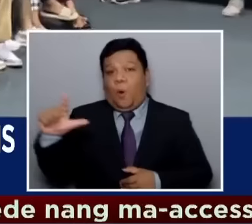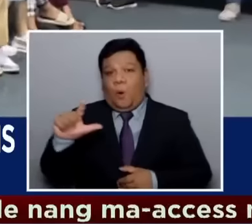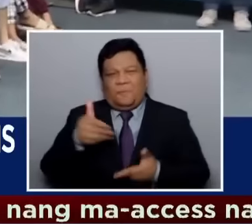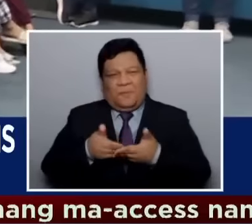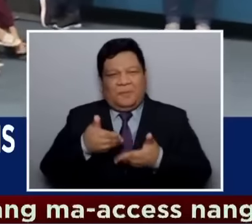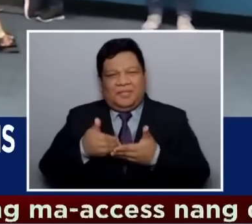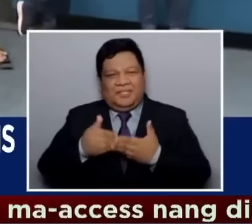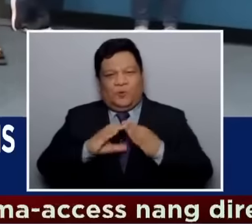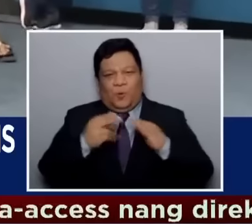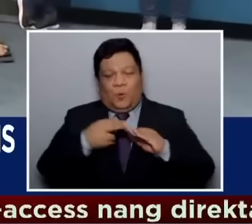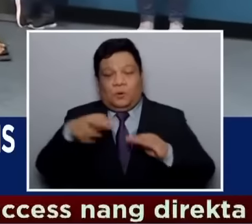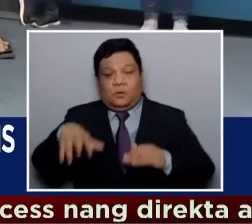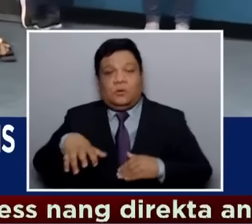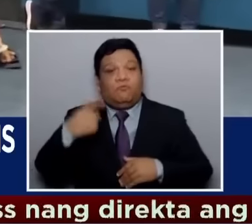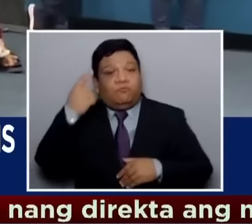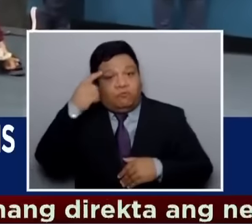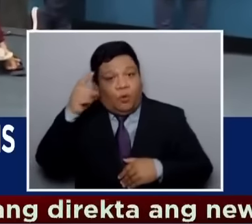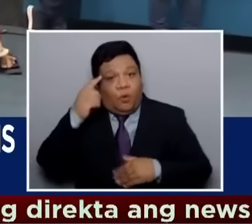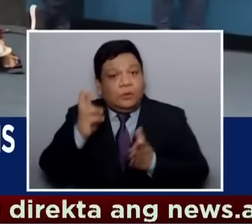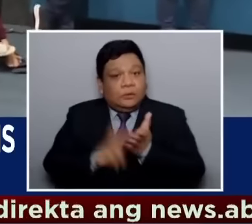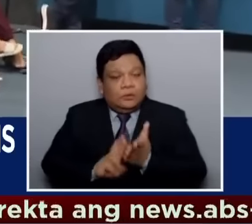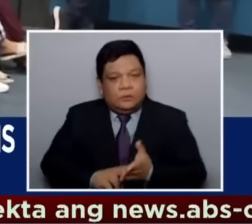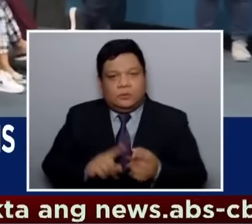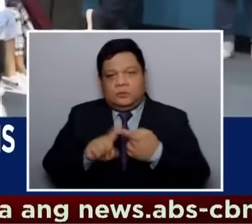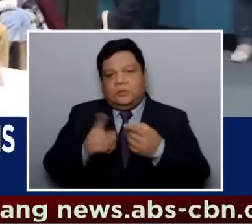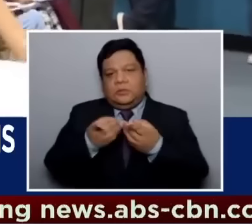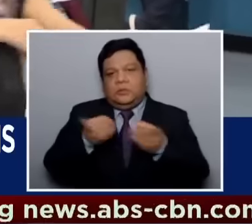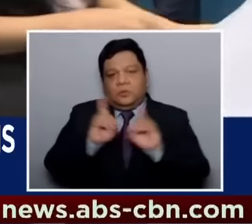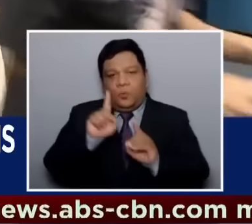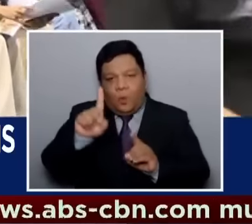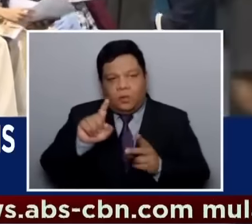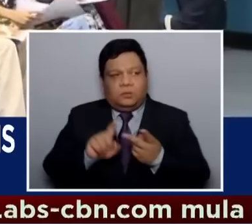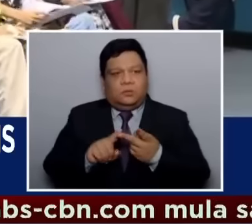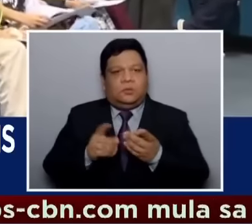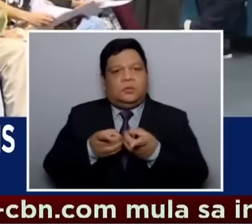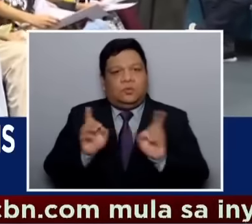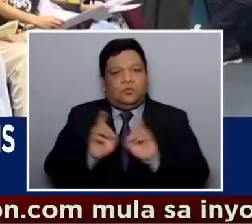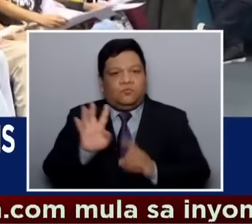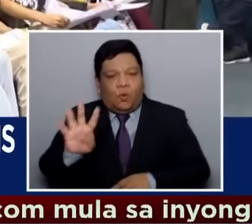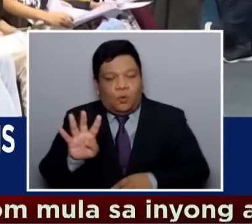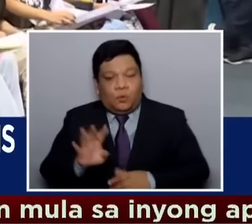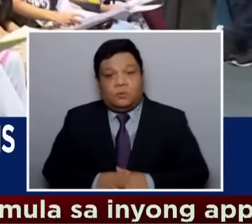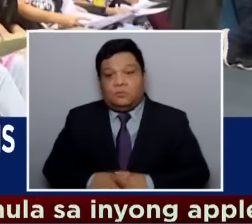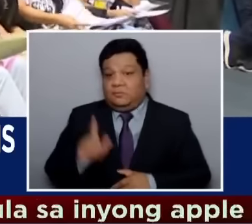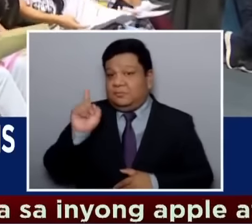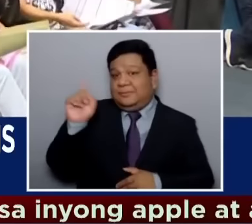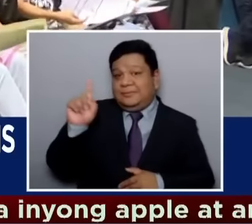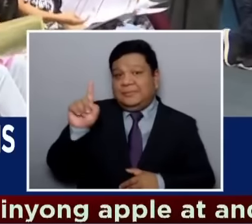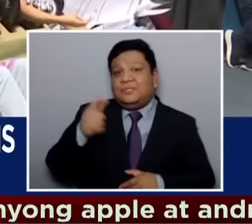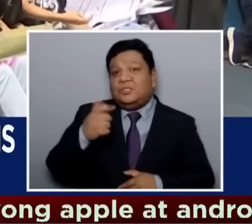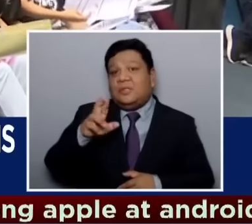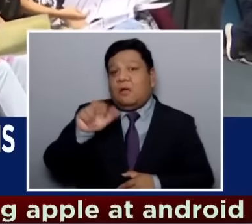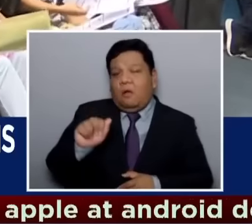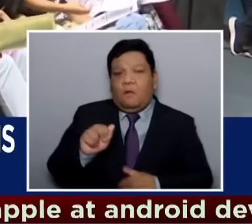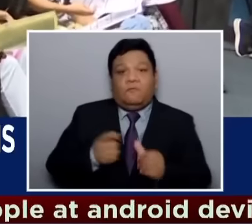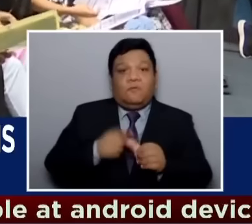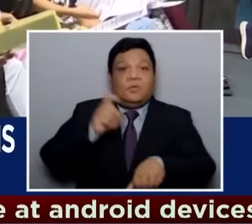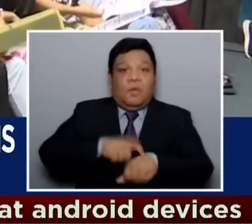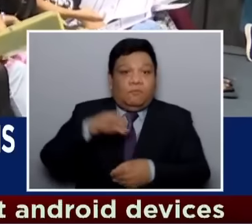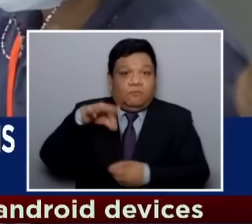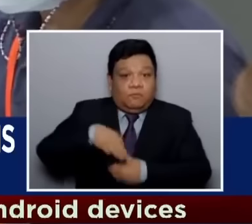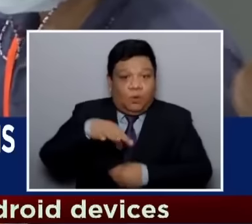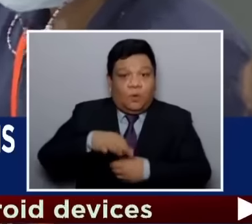ng mga taga District 1 at District 4. Kasama sa mga pumila dito ang 26 anyos na si Jera na first time boboto,